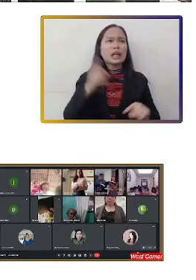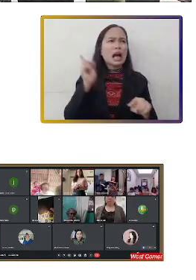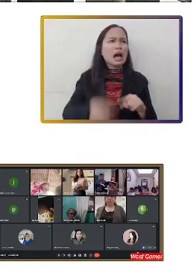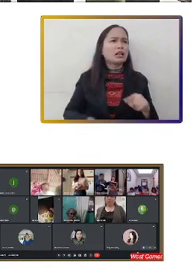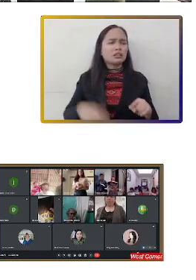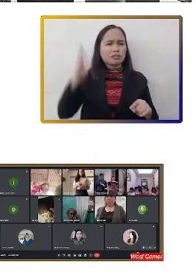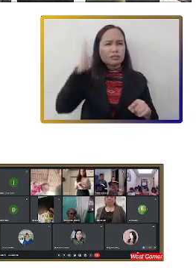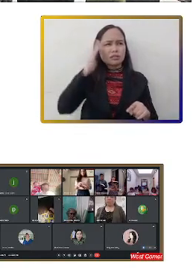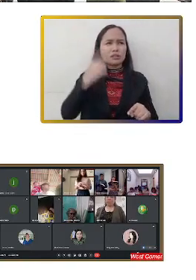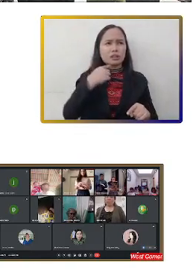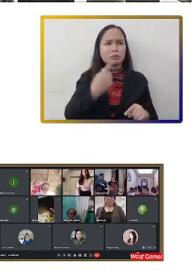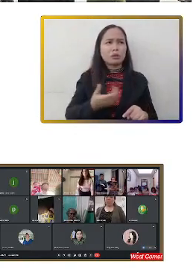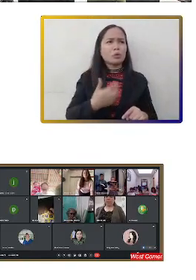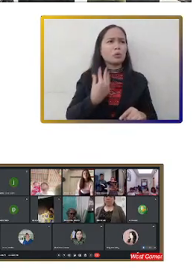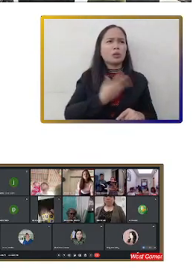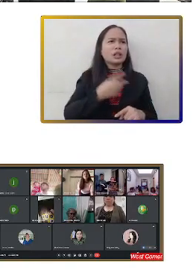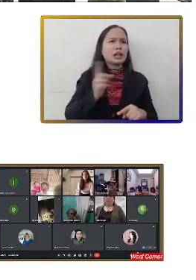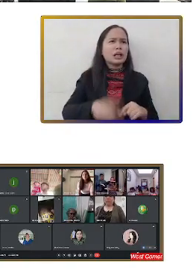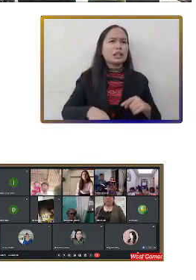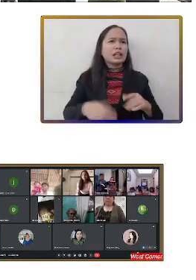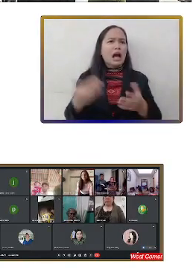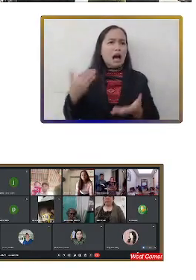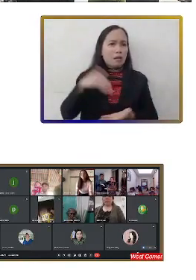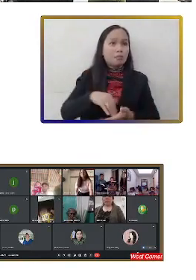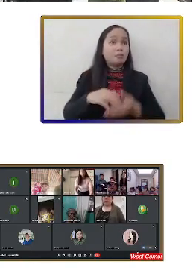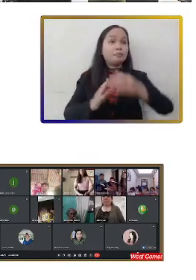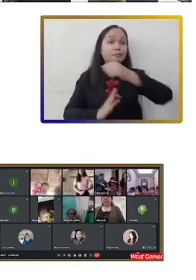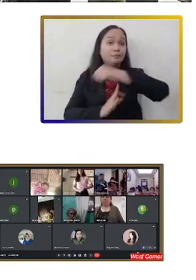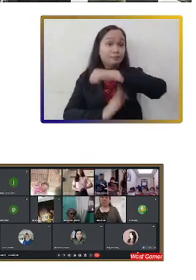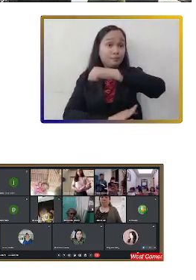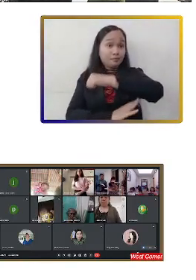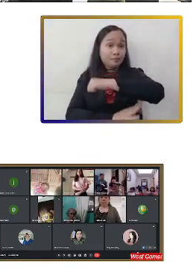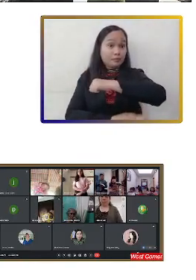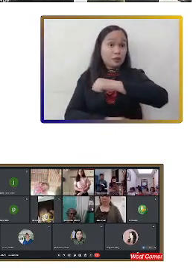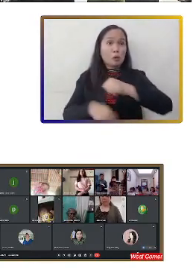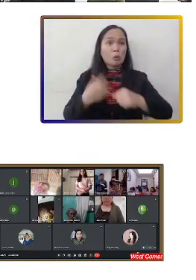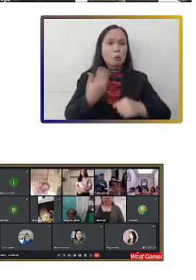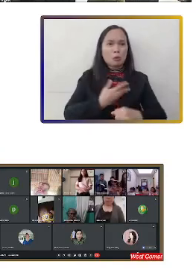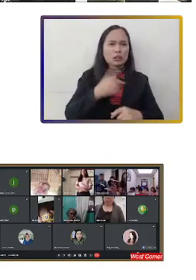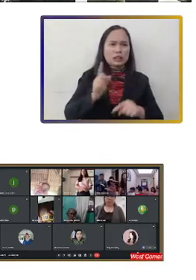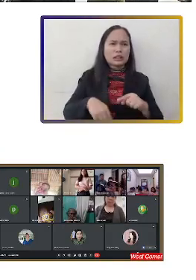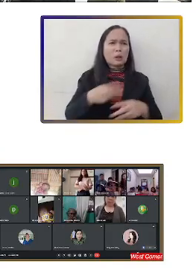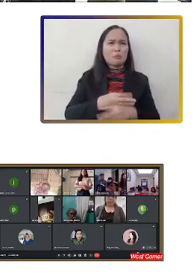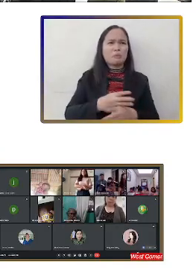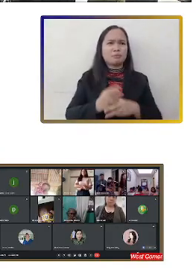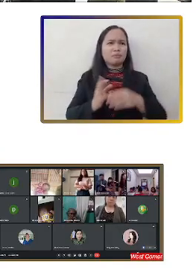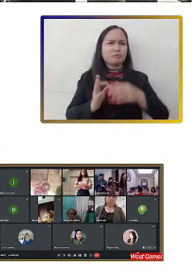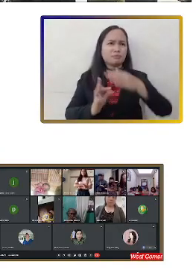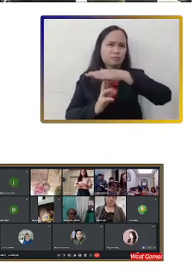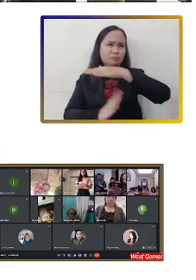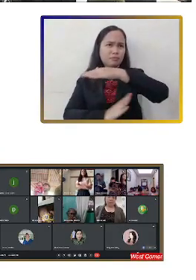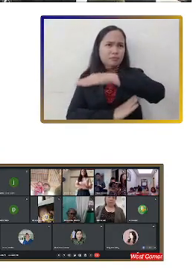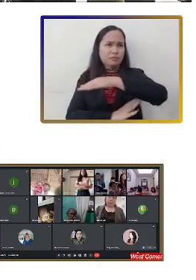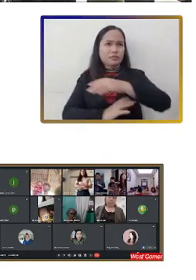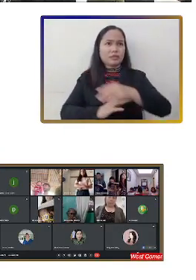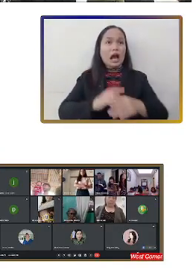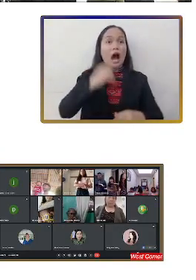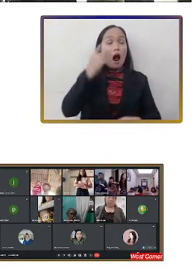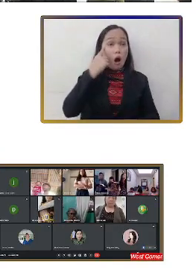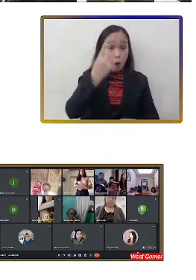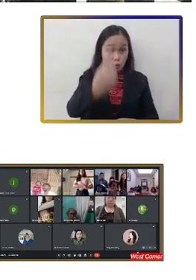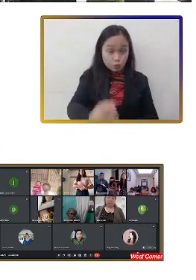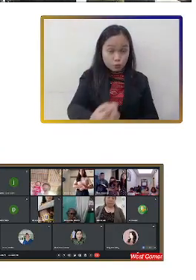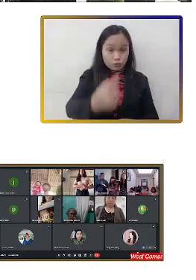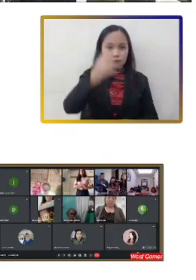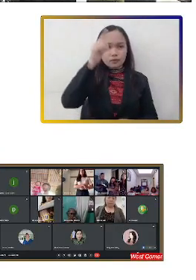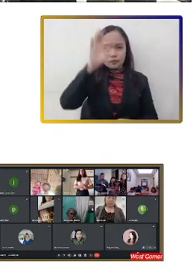Sabi ni Paul, hindi ka na mag-rebuild ng foundation. Hindi ka na pwedeng mag-gumawa pa ng iba pang pundasyon maliban sa pundasyon ng